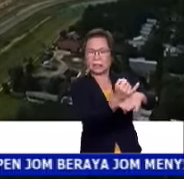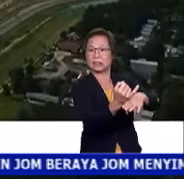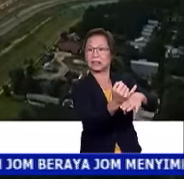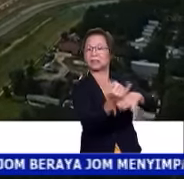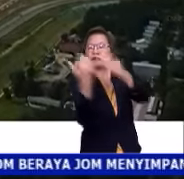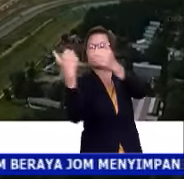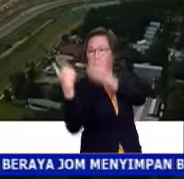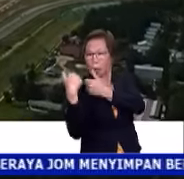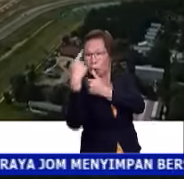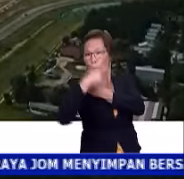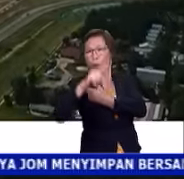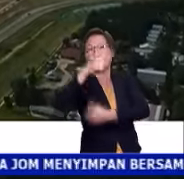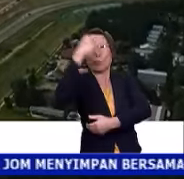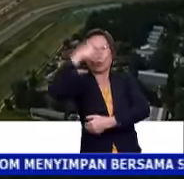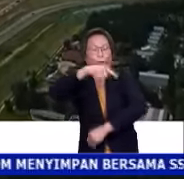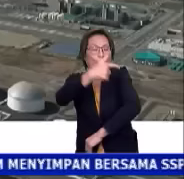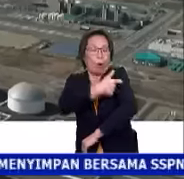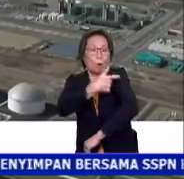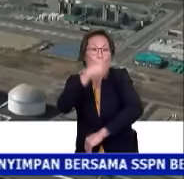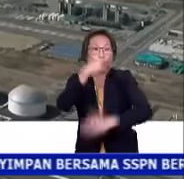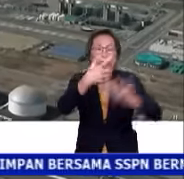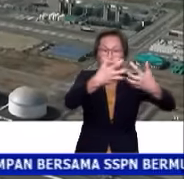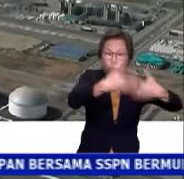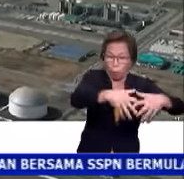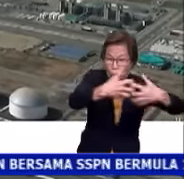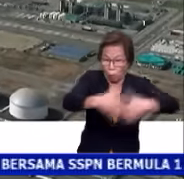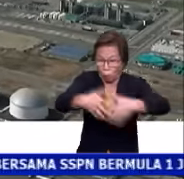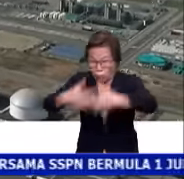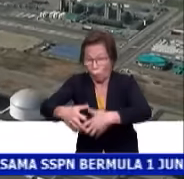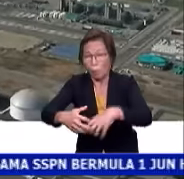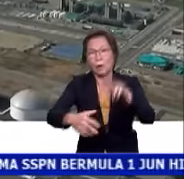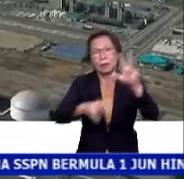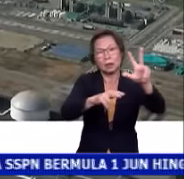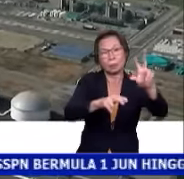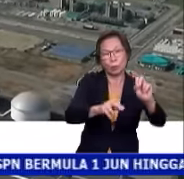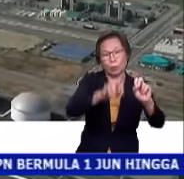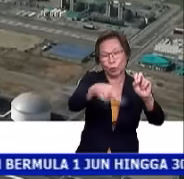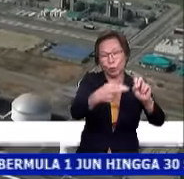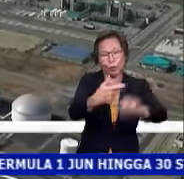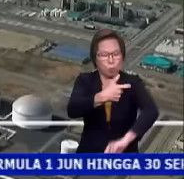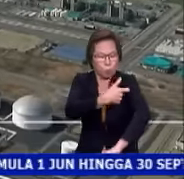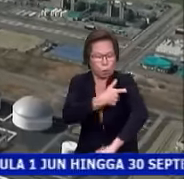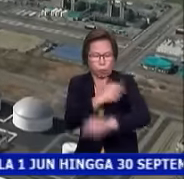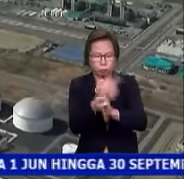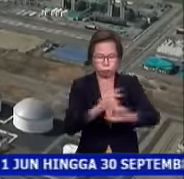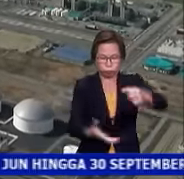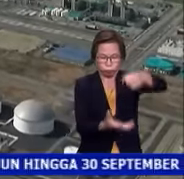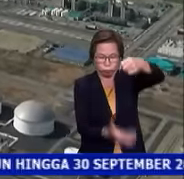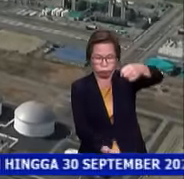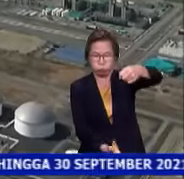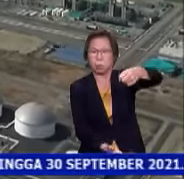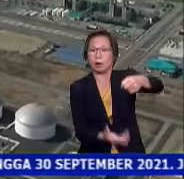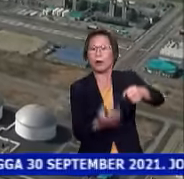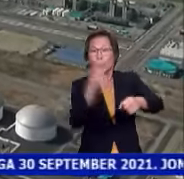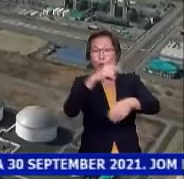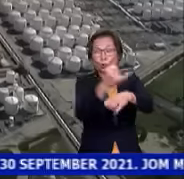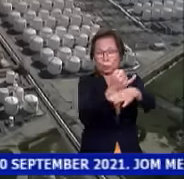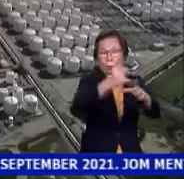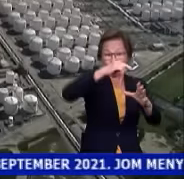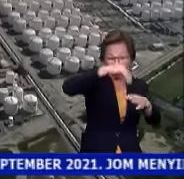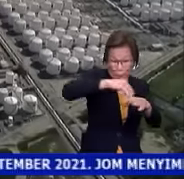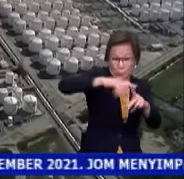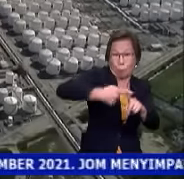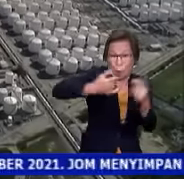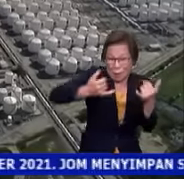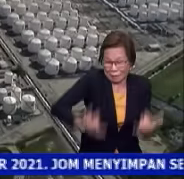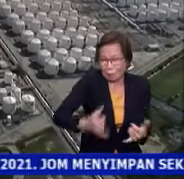bagi proses vaksinasi untuk sektor perkilangan. Sebanyak 30,000 dos vaksin disediakan untuk pihak industri pada bulan ini,